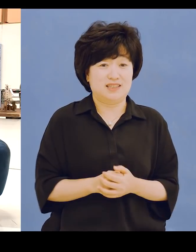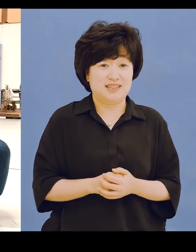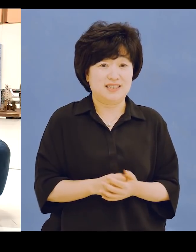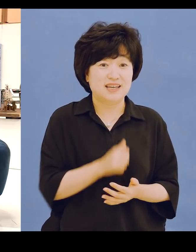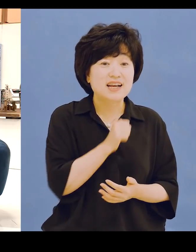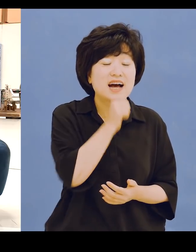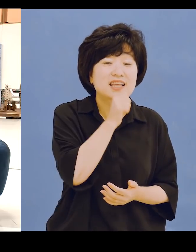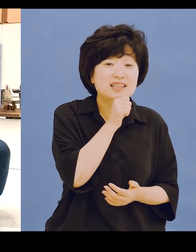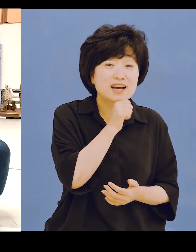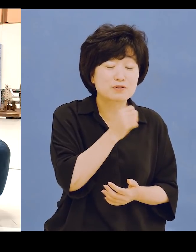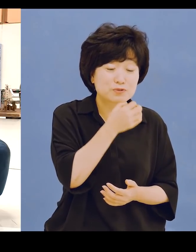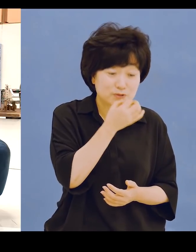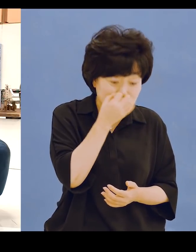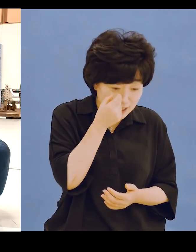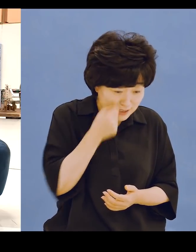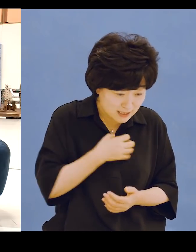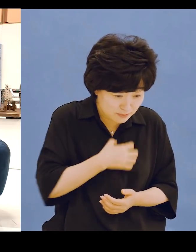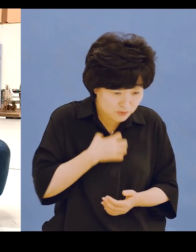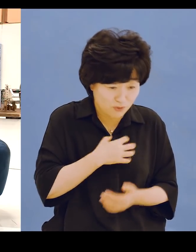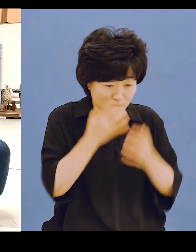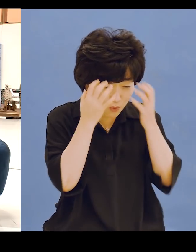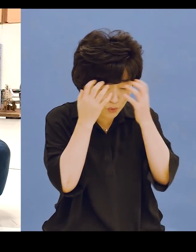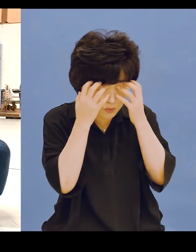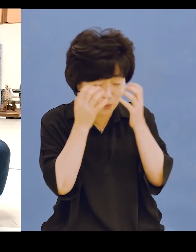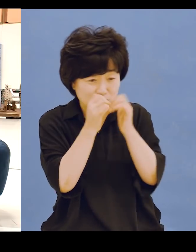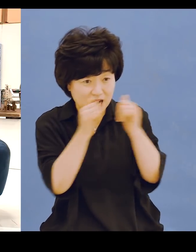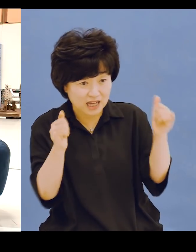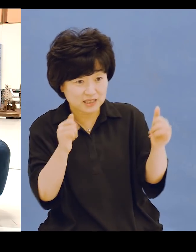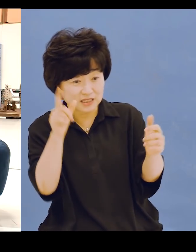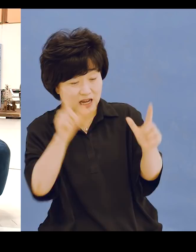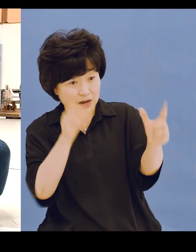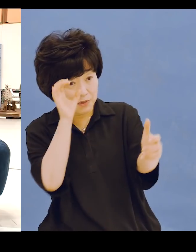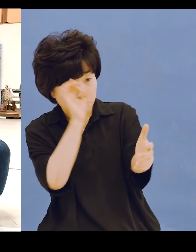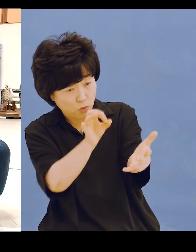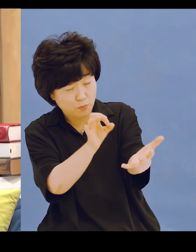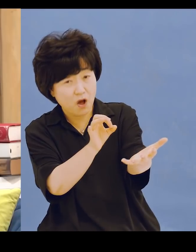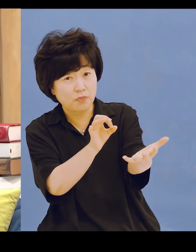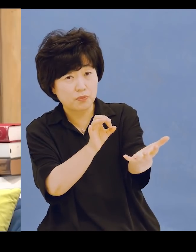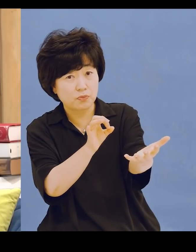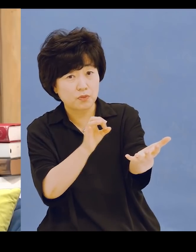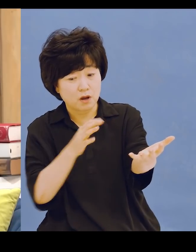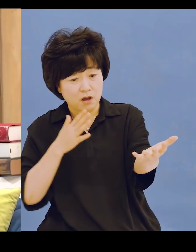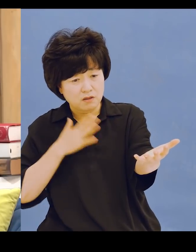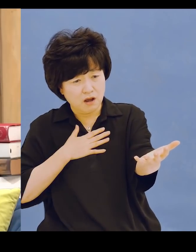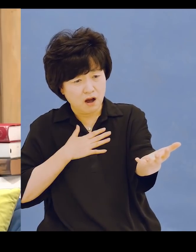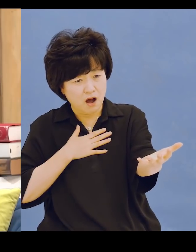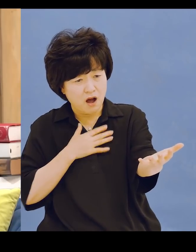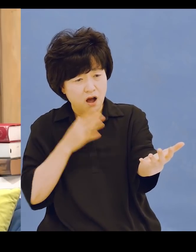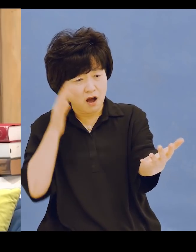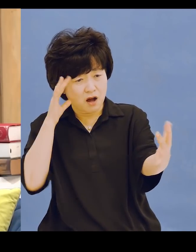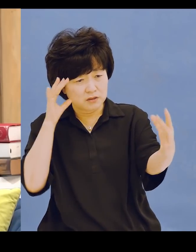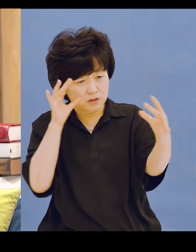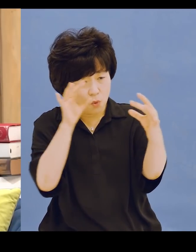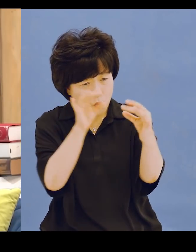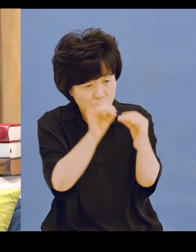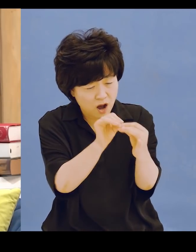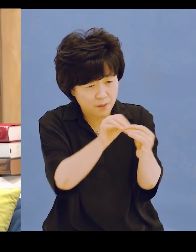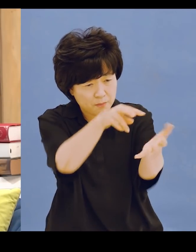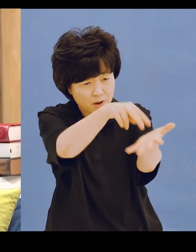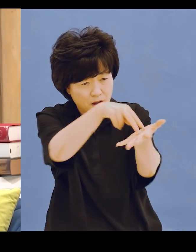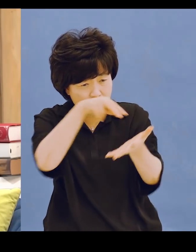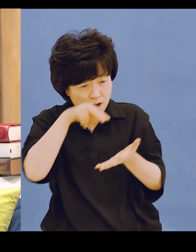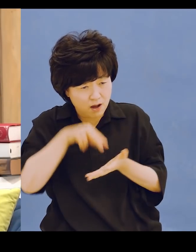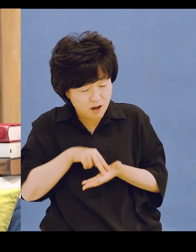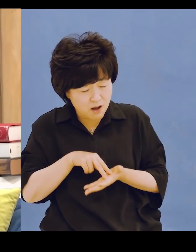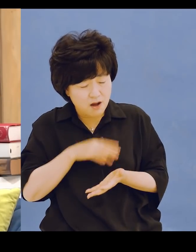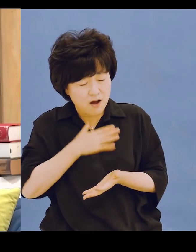가난하거나 슬프거나 고통받는 자매들이나 어떤 형제들이 가정의 얘기를 들으면 울지 않고는 공감하지 않고는 들을